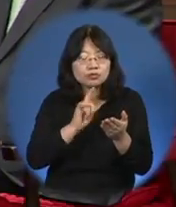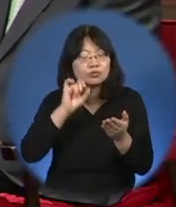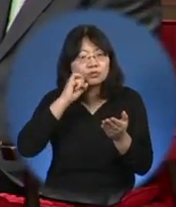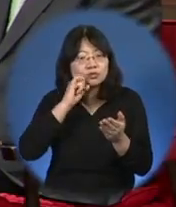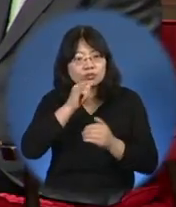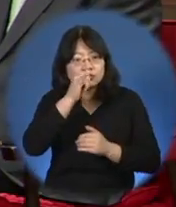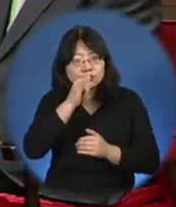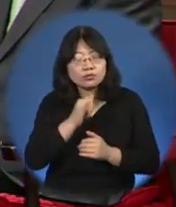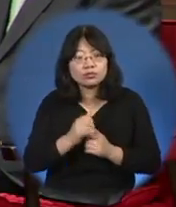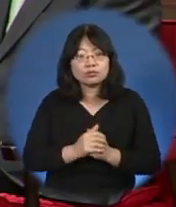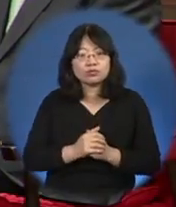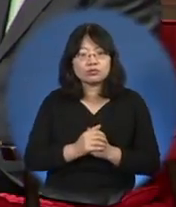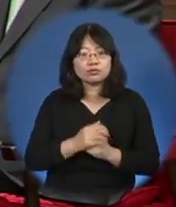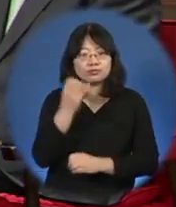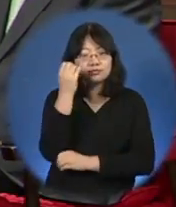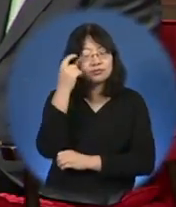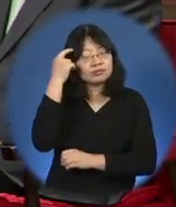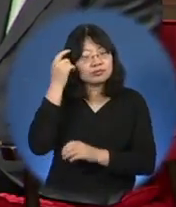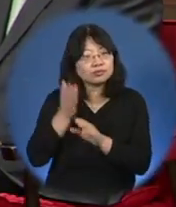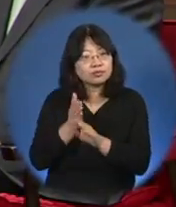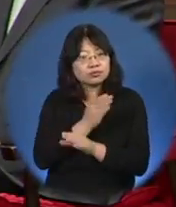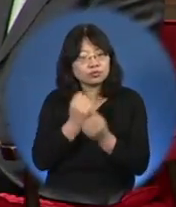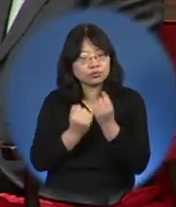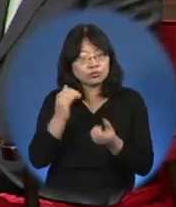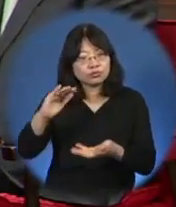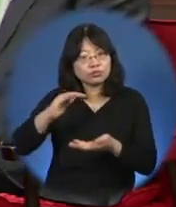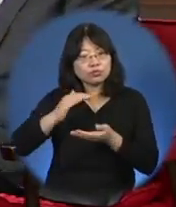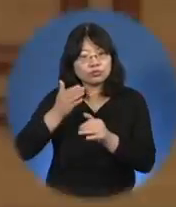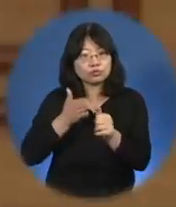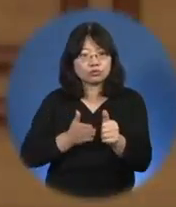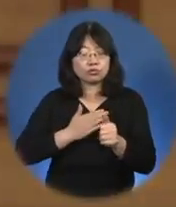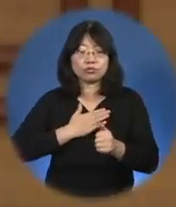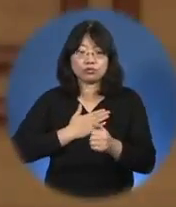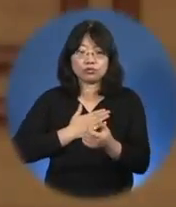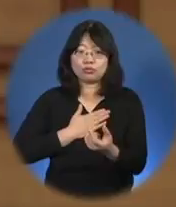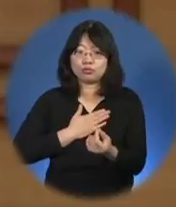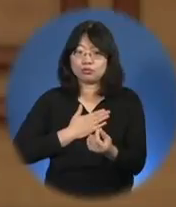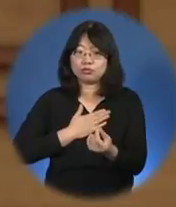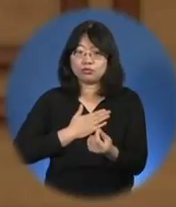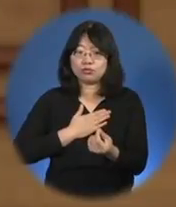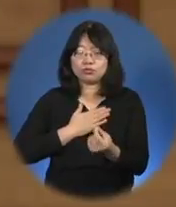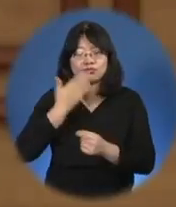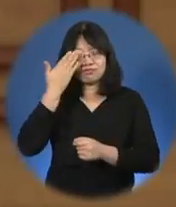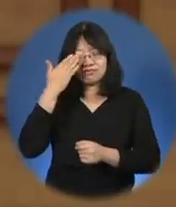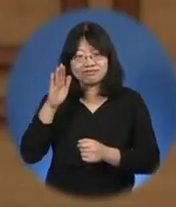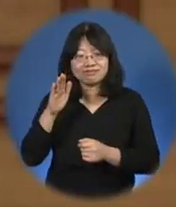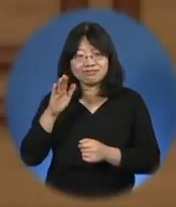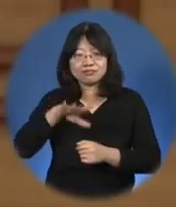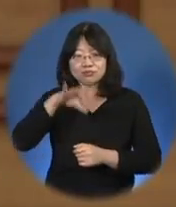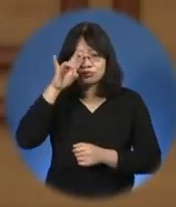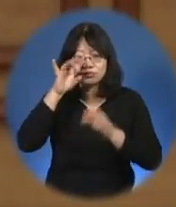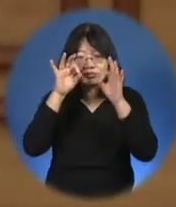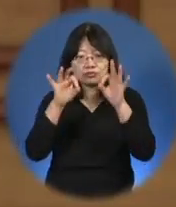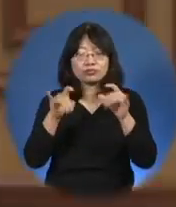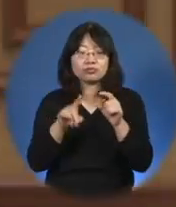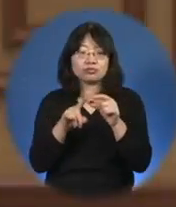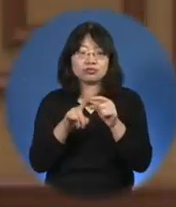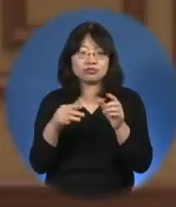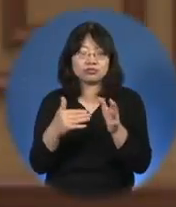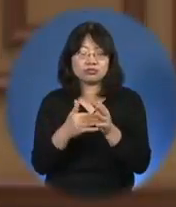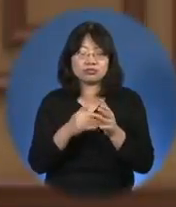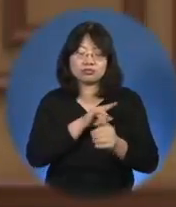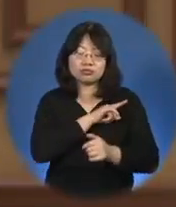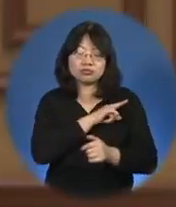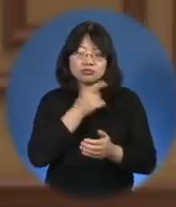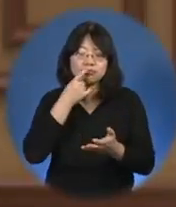예. 좀 우선 기초 개념부터 좀 설명해 주세요. 예, 사실은 저도 낯선 생소한 용어였습니다. 예.